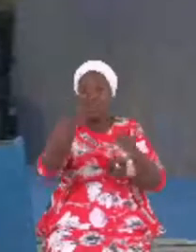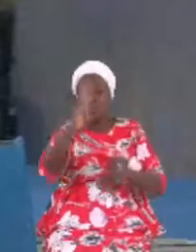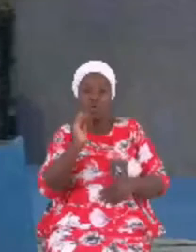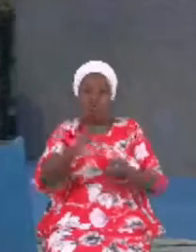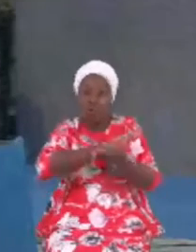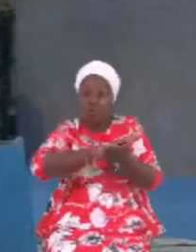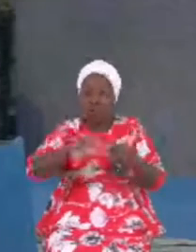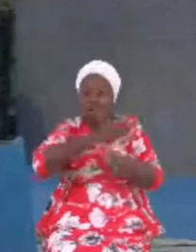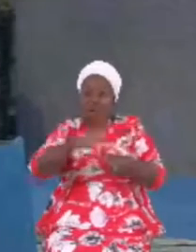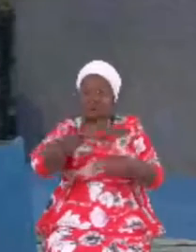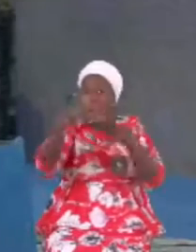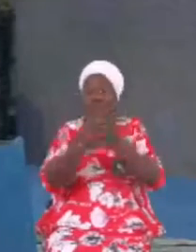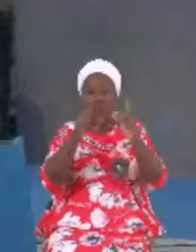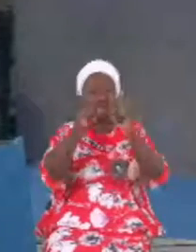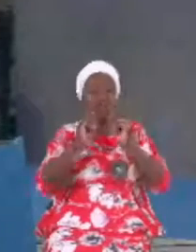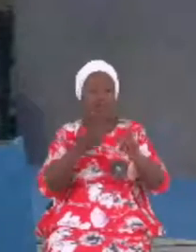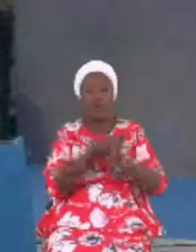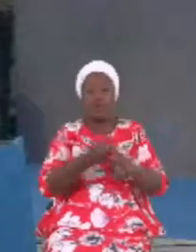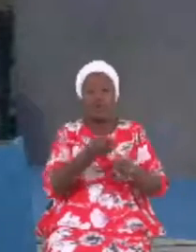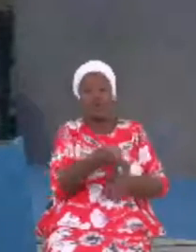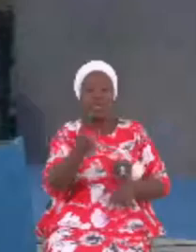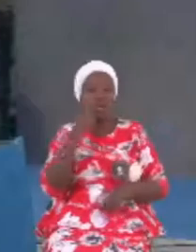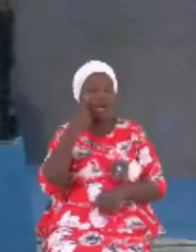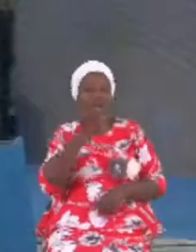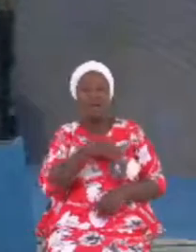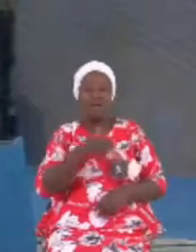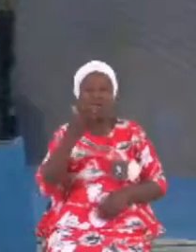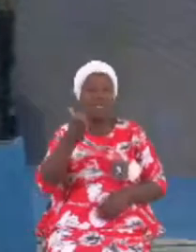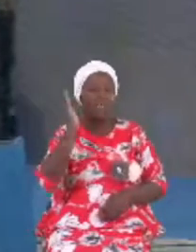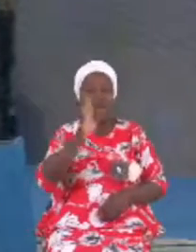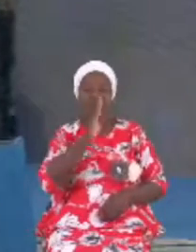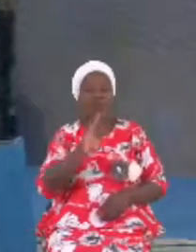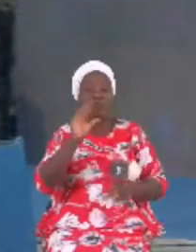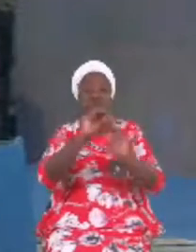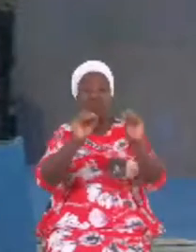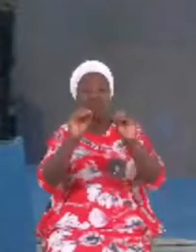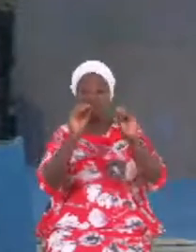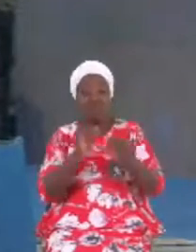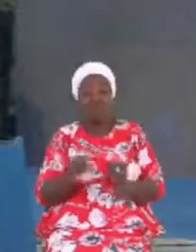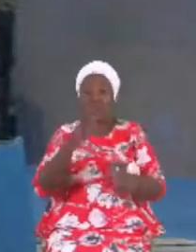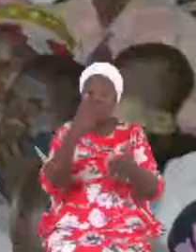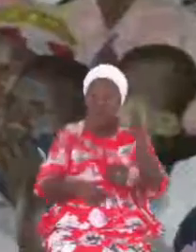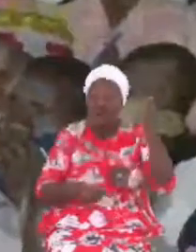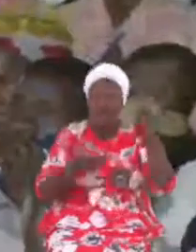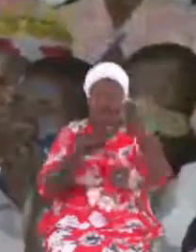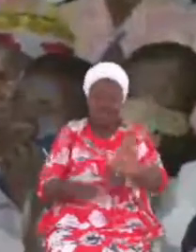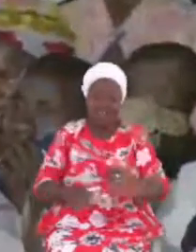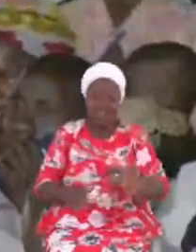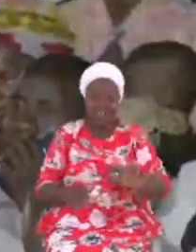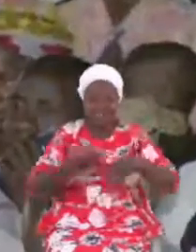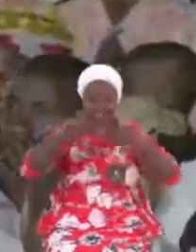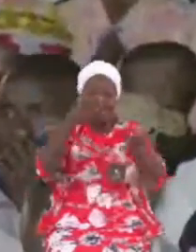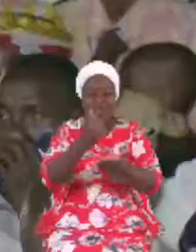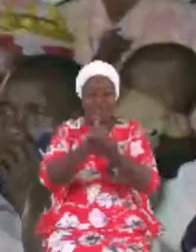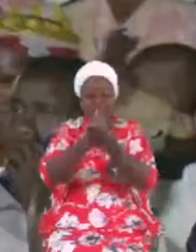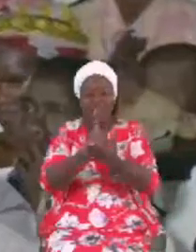essuiera toute l'âme de leurs yeux. Et il n'y aura, et la mort ne sera plus un grand amen. Et il n'y aura